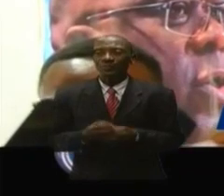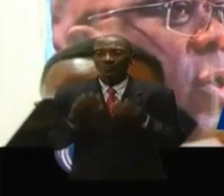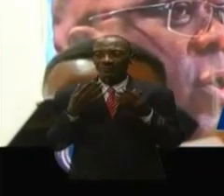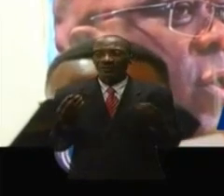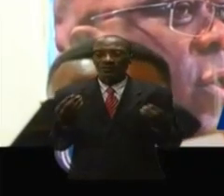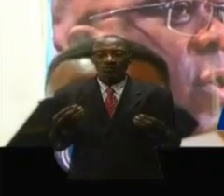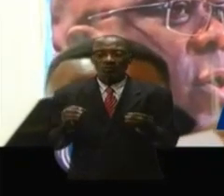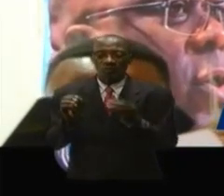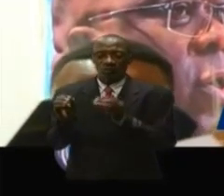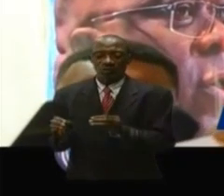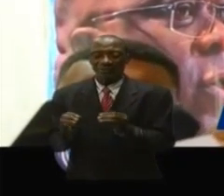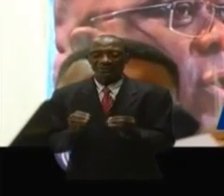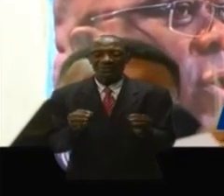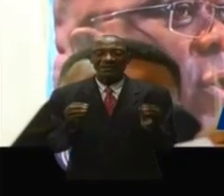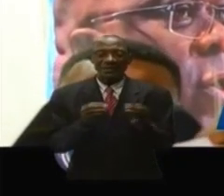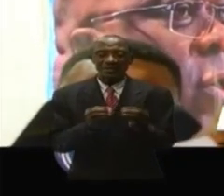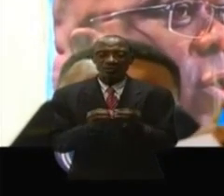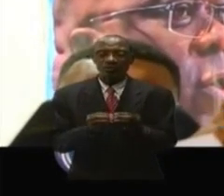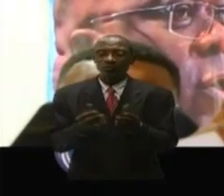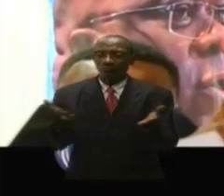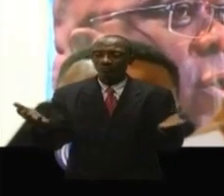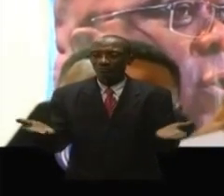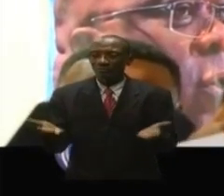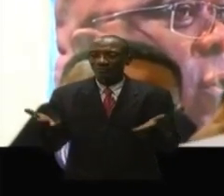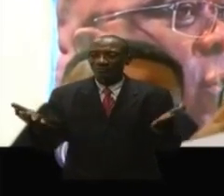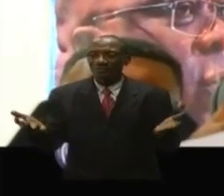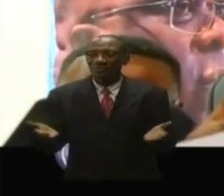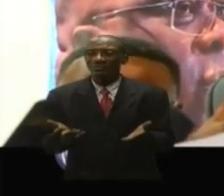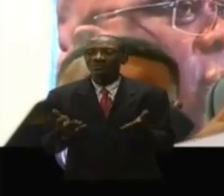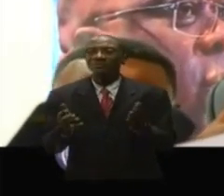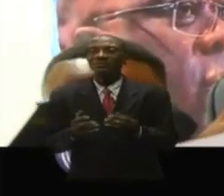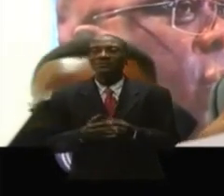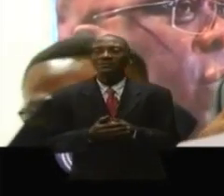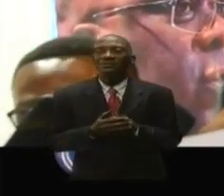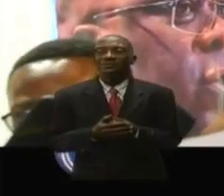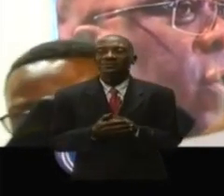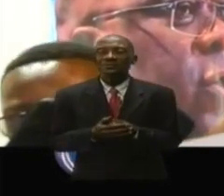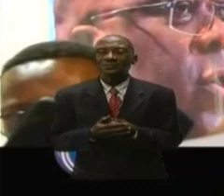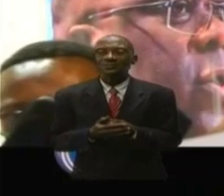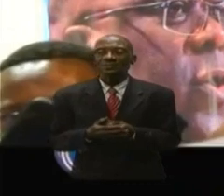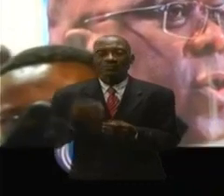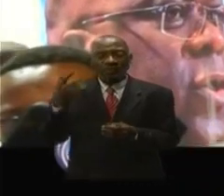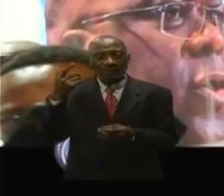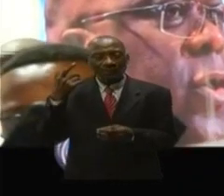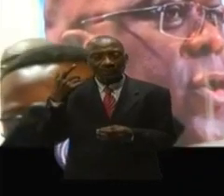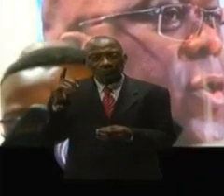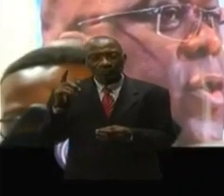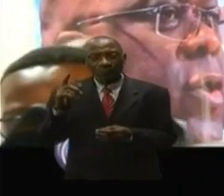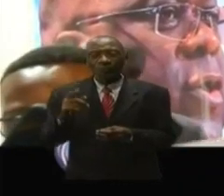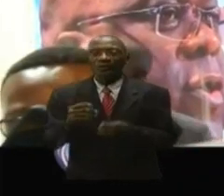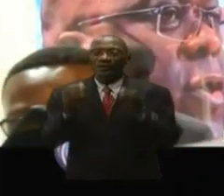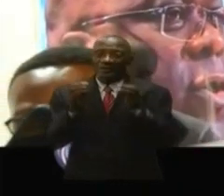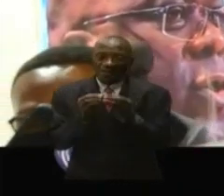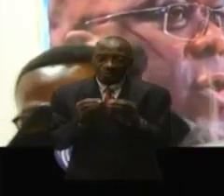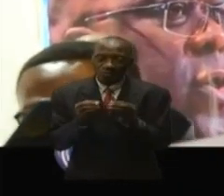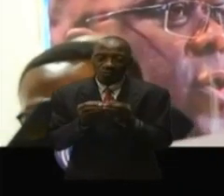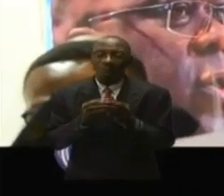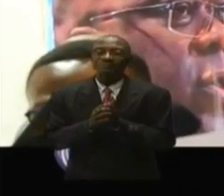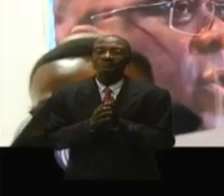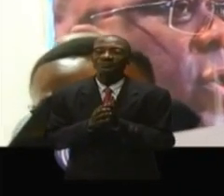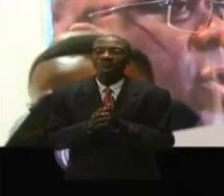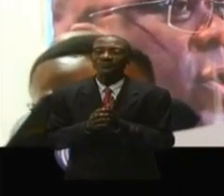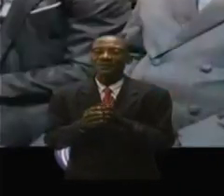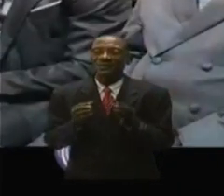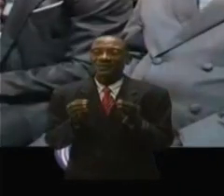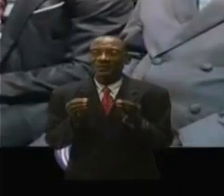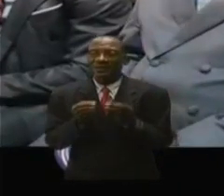transformation et entreprise à partir de l'année 2019, notamment dans